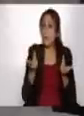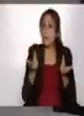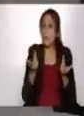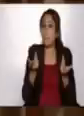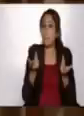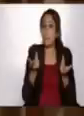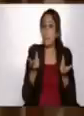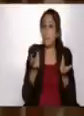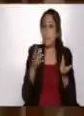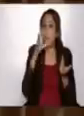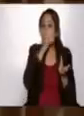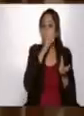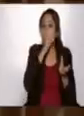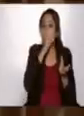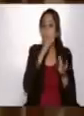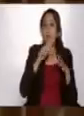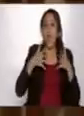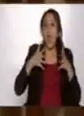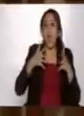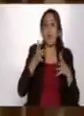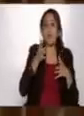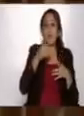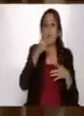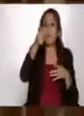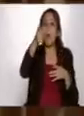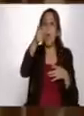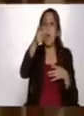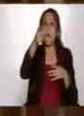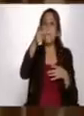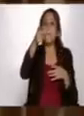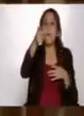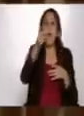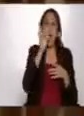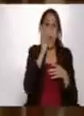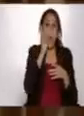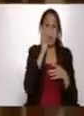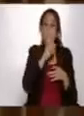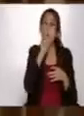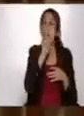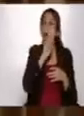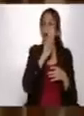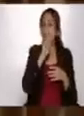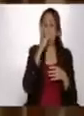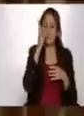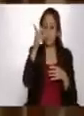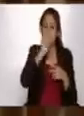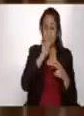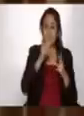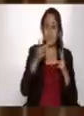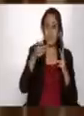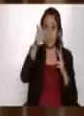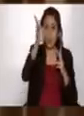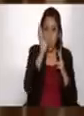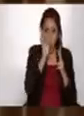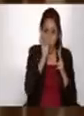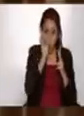ليه؟ غطى عليه لانه خاف على اخوه. حب يحمي اخوه. ما خافش على الطفله اللي كانت تحته. يعني خاف على اخوه ما خافش على الطفله. وفي نفس